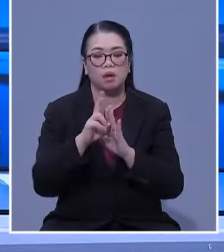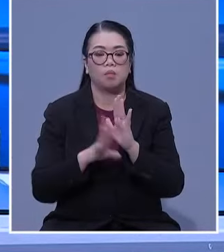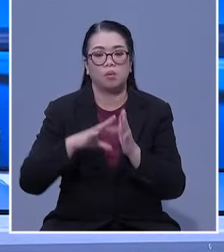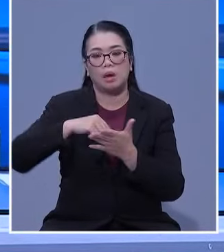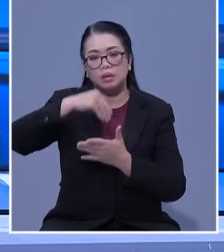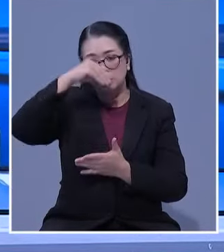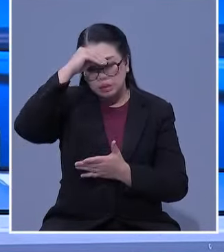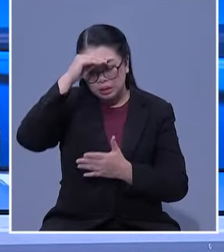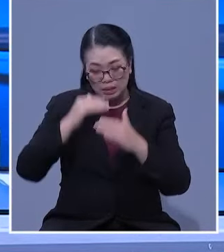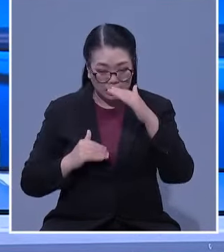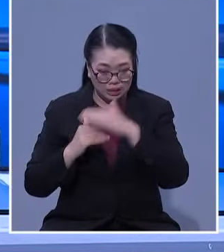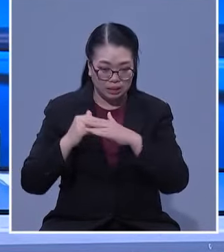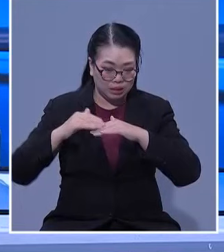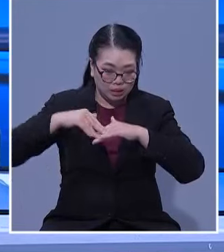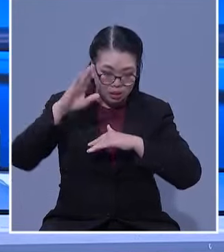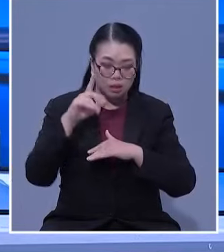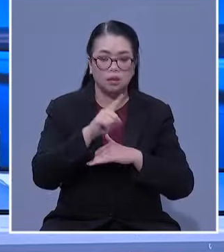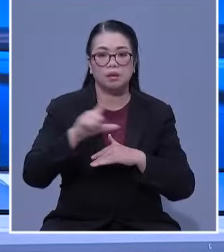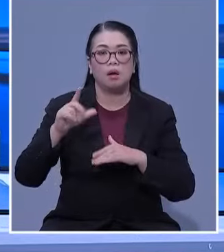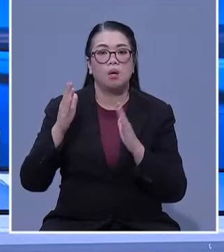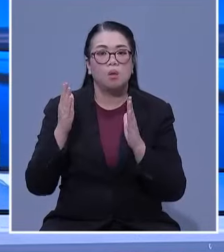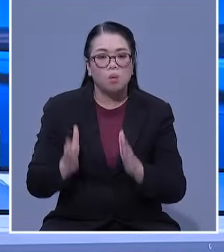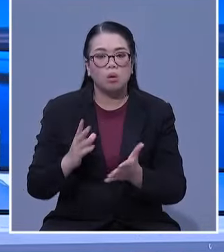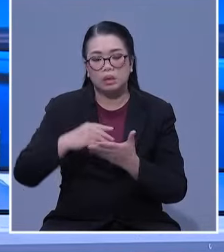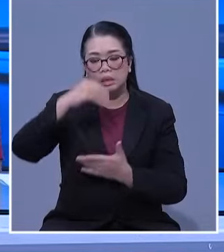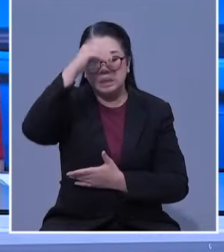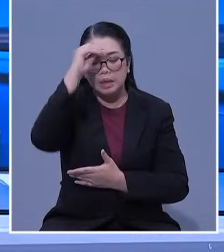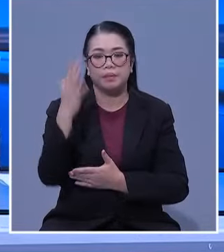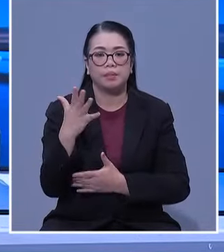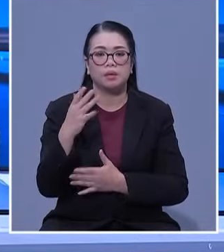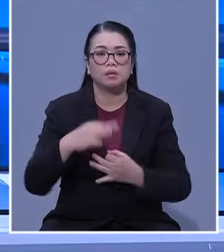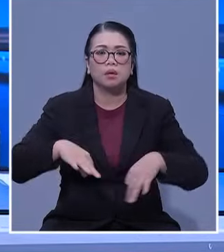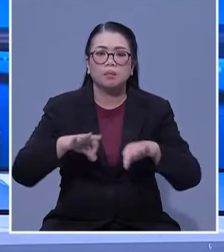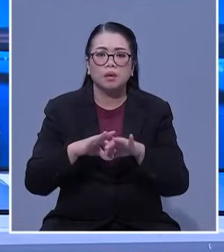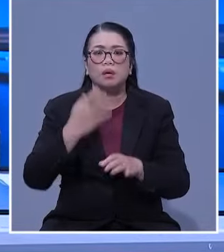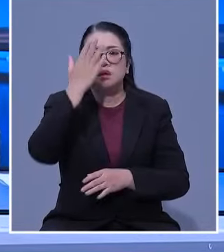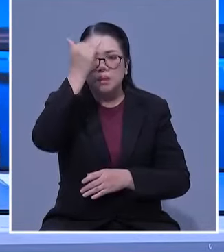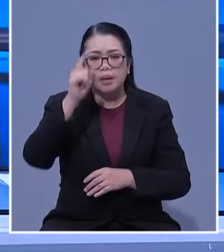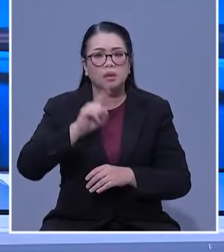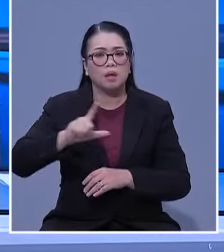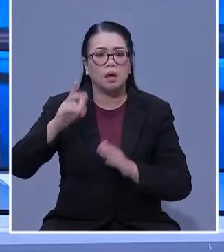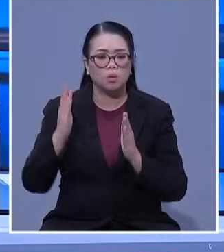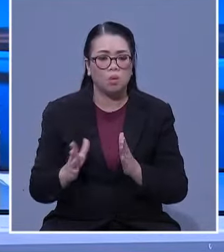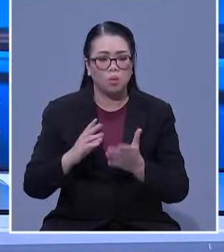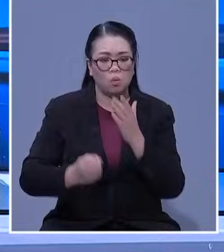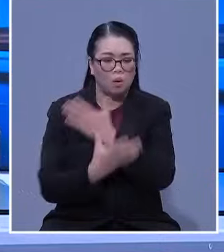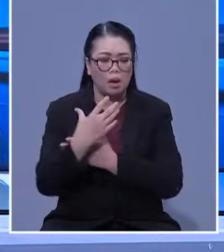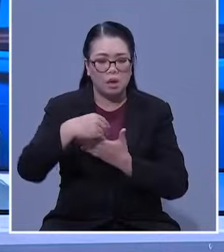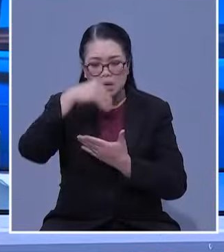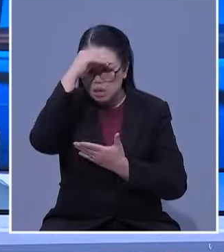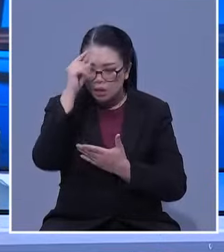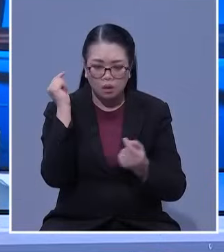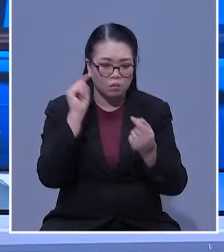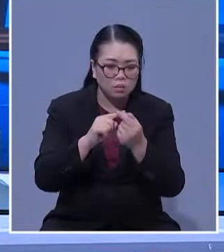ศึกษาทะลุ 1ล้านคนแล้วคุณน้องท่านผู้ชมโอเยอะมากค่ะคำถามสำคัญคือทำไมมันเป็นแบบนี้อนักวิชาการ